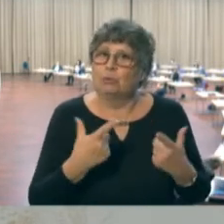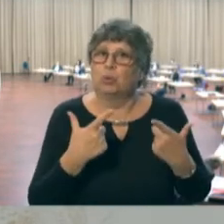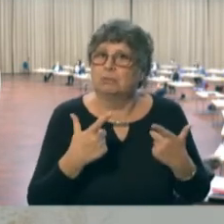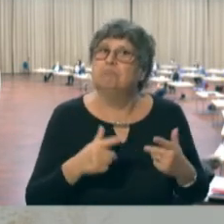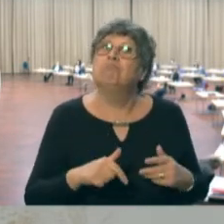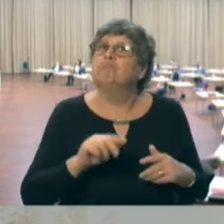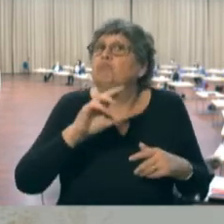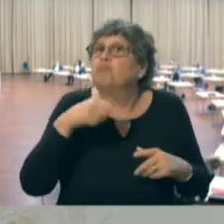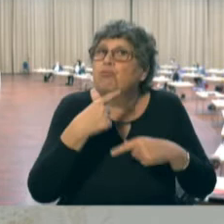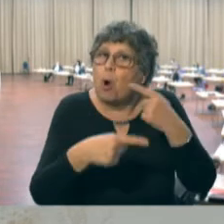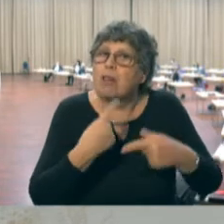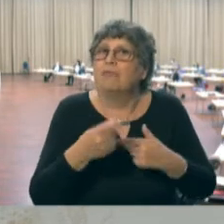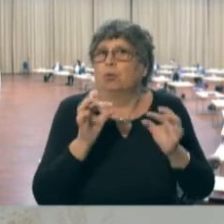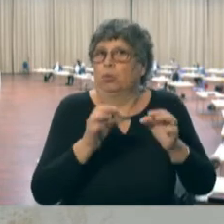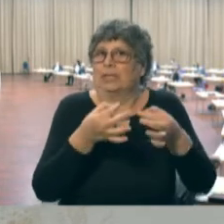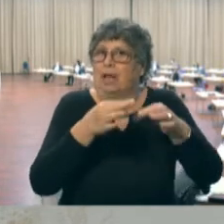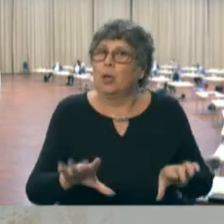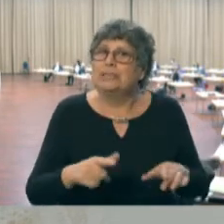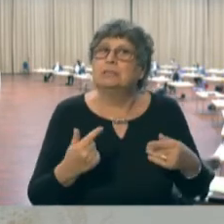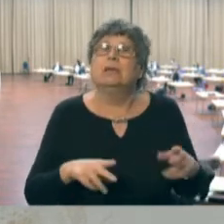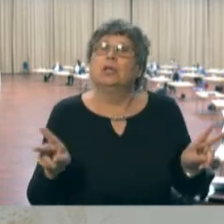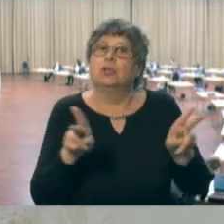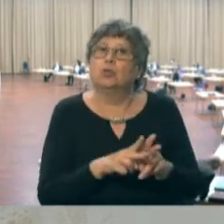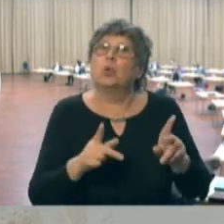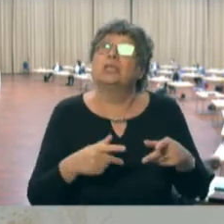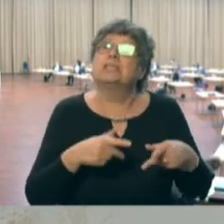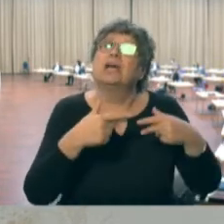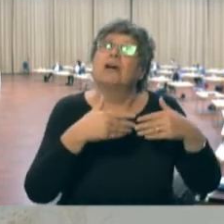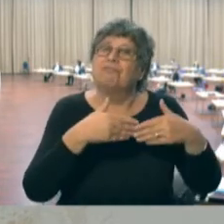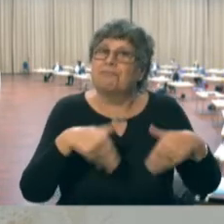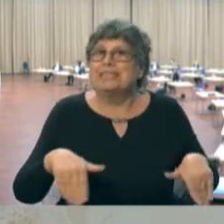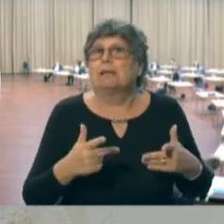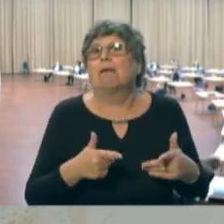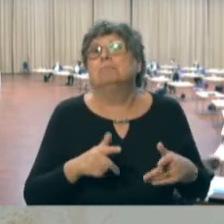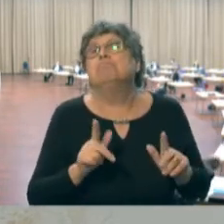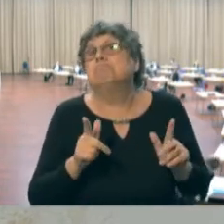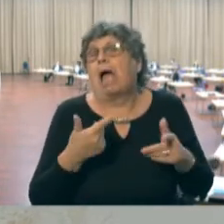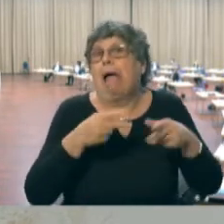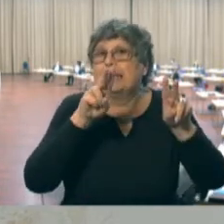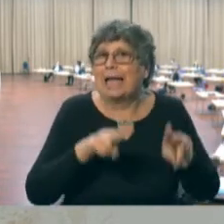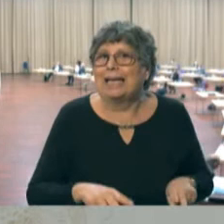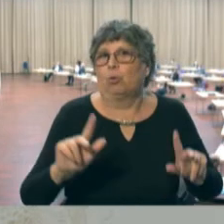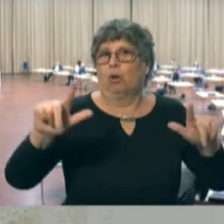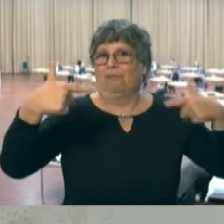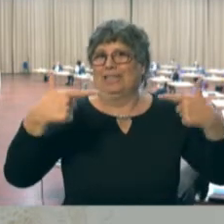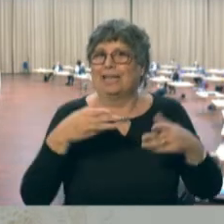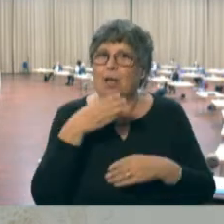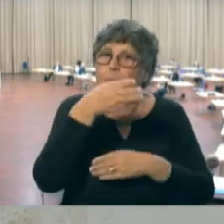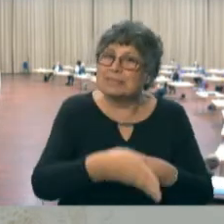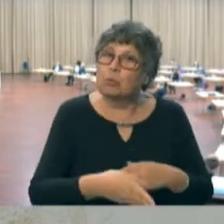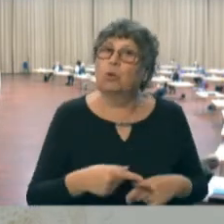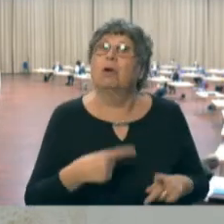pragmatisch gelöst, einerseits durch die kurzfristige Einrichtung von Videobesuchen und andererseits durch die Gewährung einer